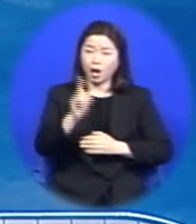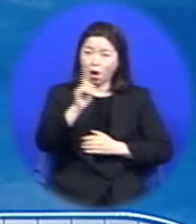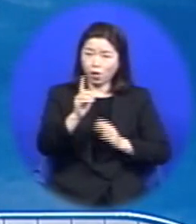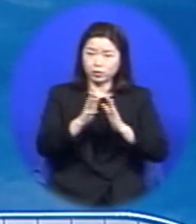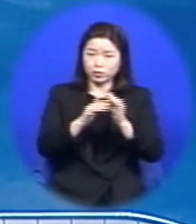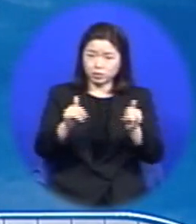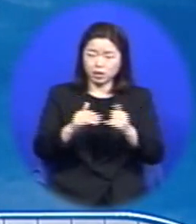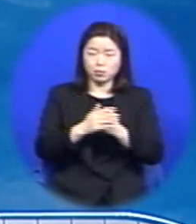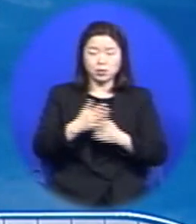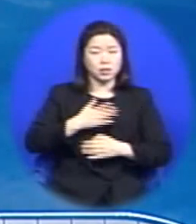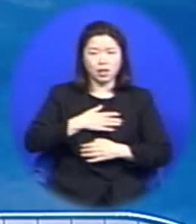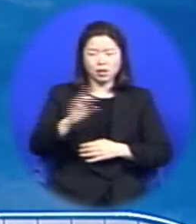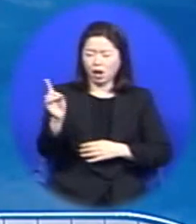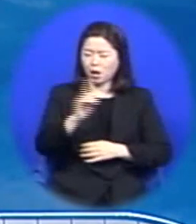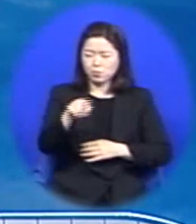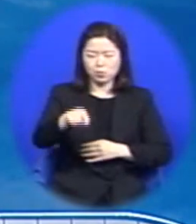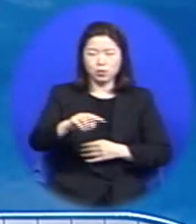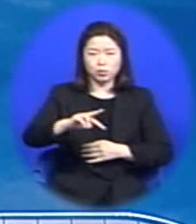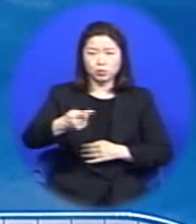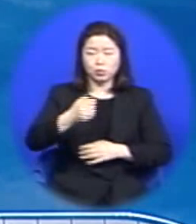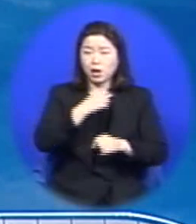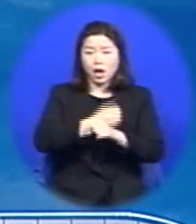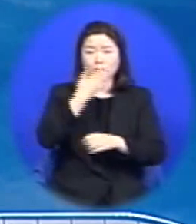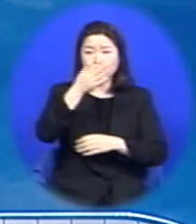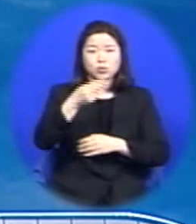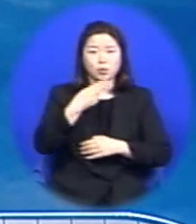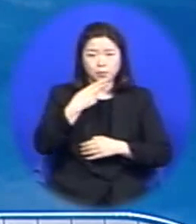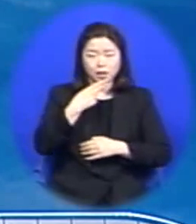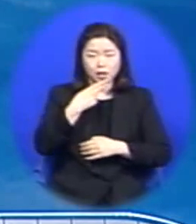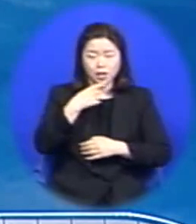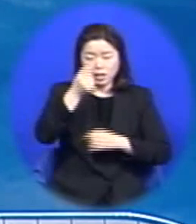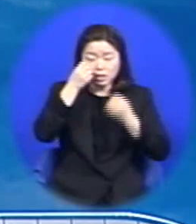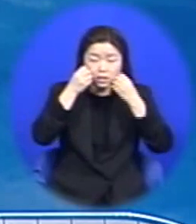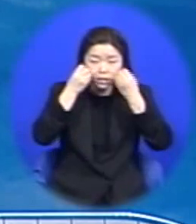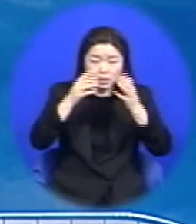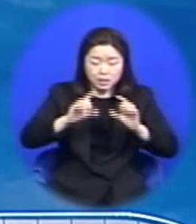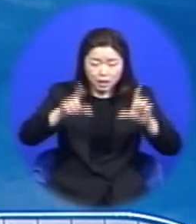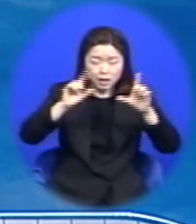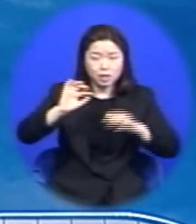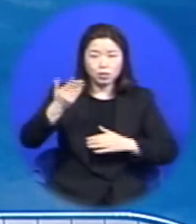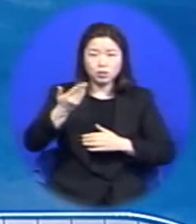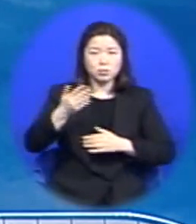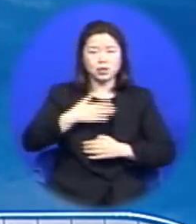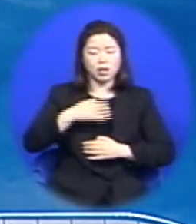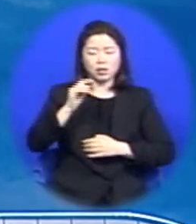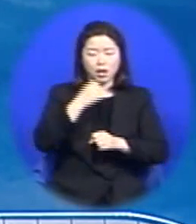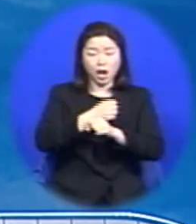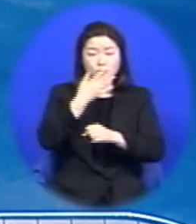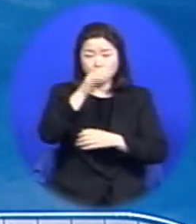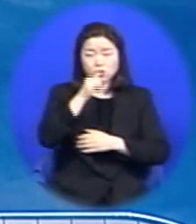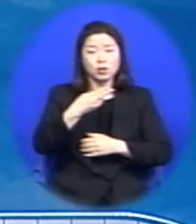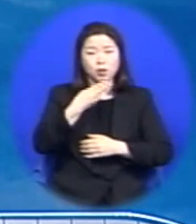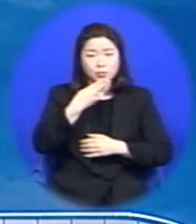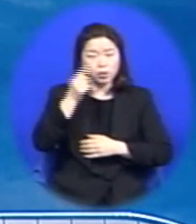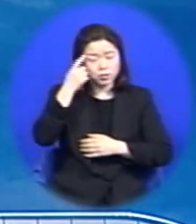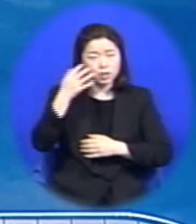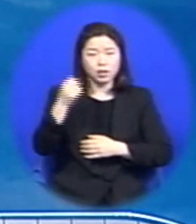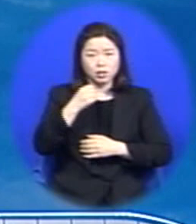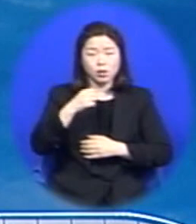분은 나는 아무것도 할 수 없다고 새해가 됐지만 나는 아무것도 할 수 없어. 왜 그렇게